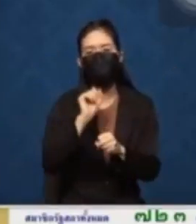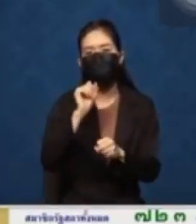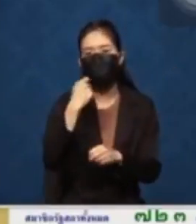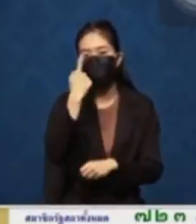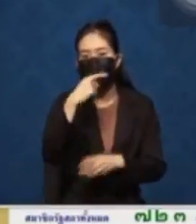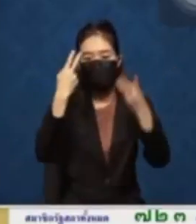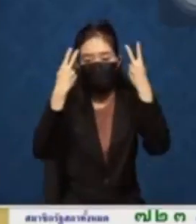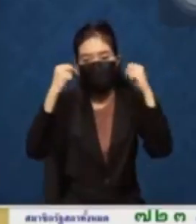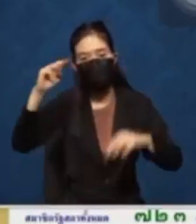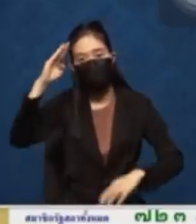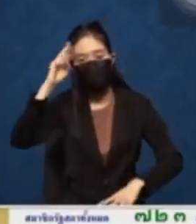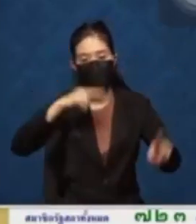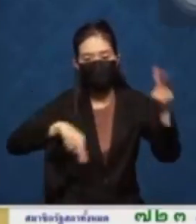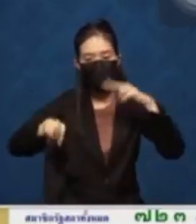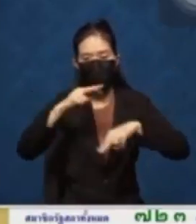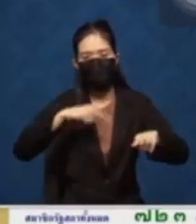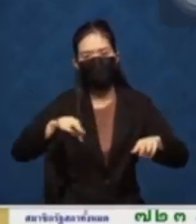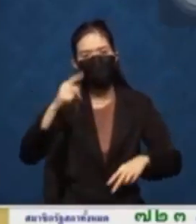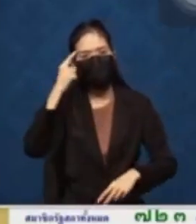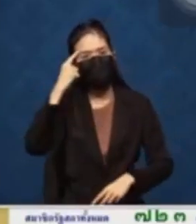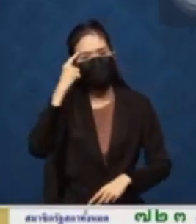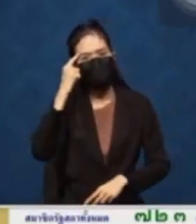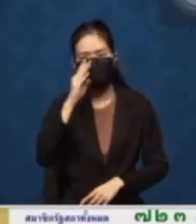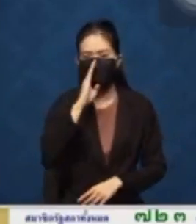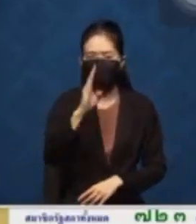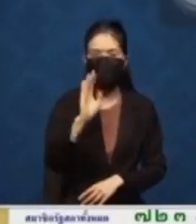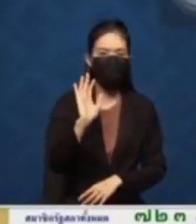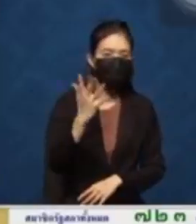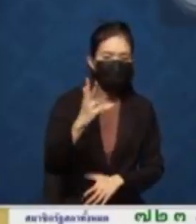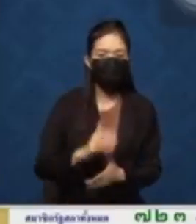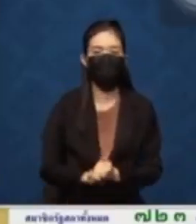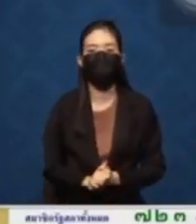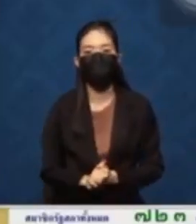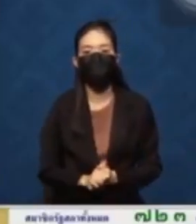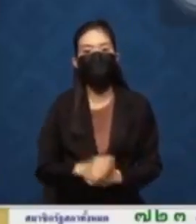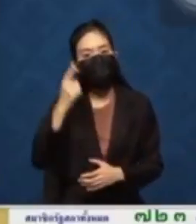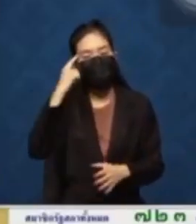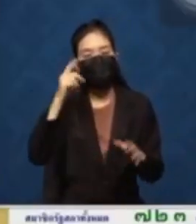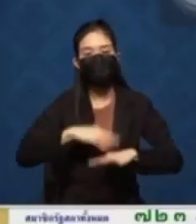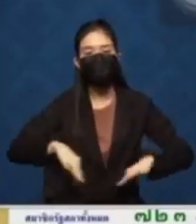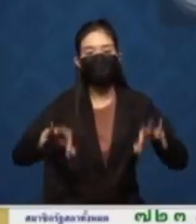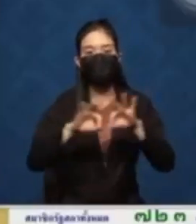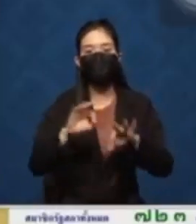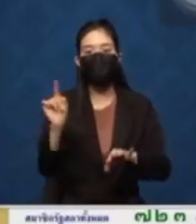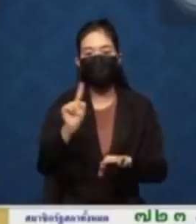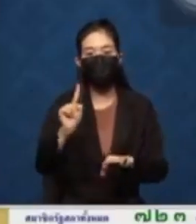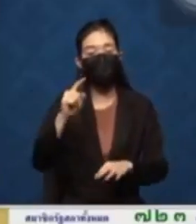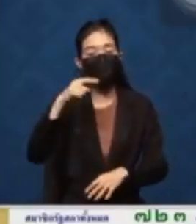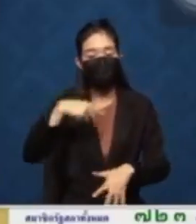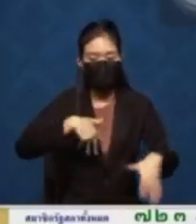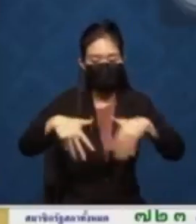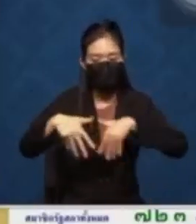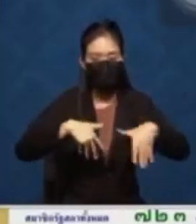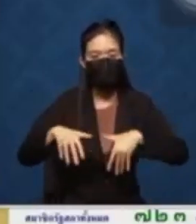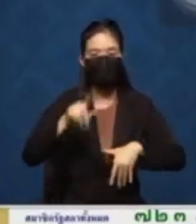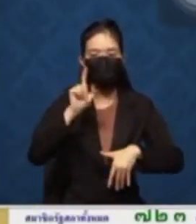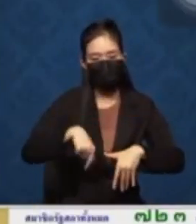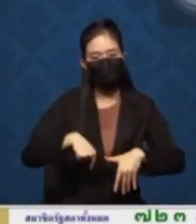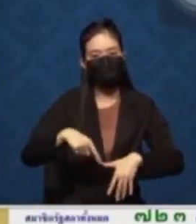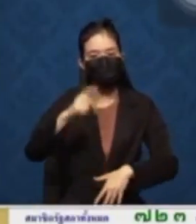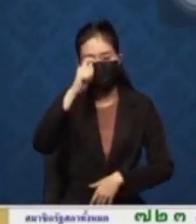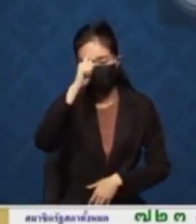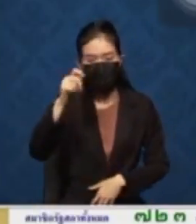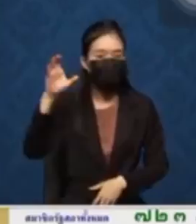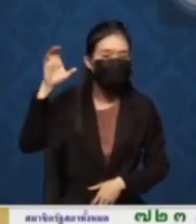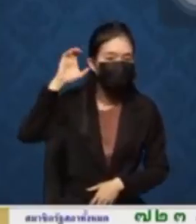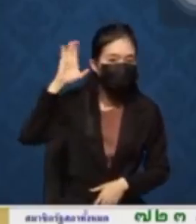านะครับที่พยายามจะทำลายระบบที่เป็นกลางแบบนี้ก็ล้วนเป็นส่วนสำคัญครับที่เป็นการบั่นทอนความเชื่อมั่นของประชาชนและความศรัทธาต่อส